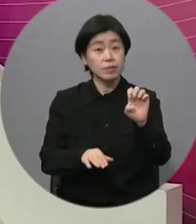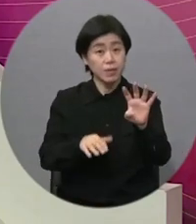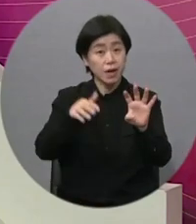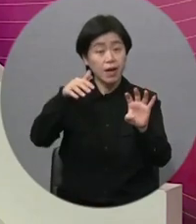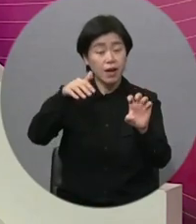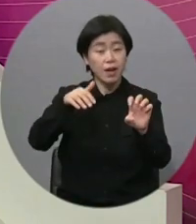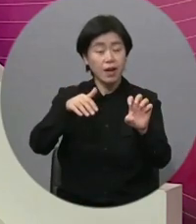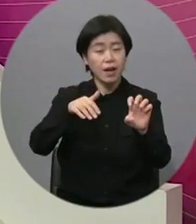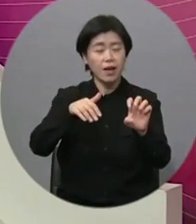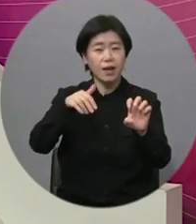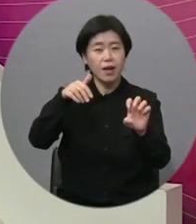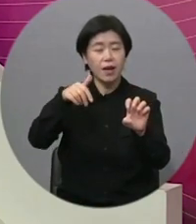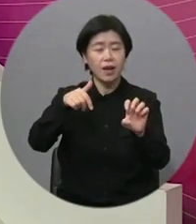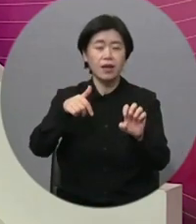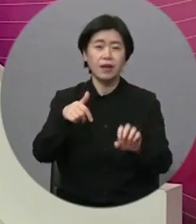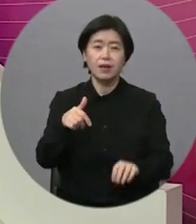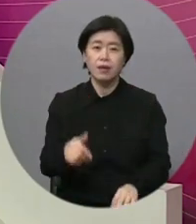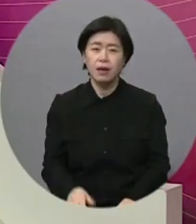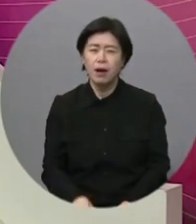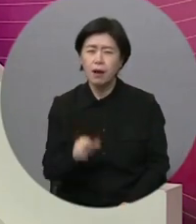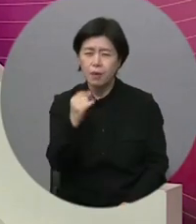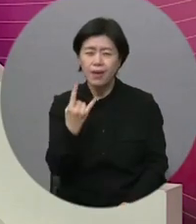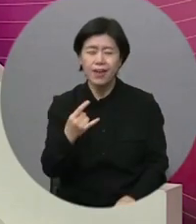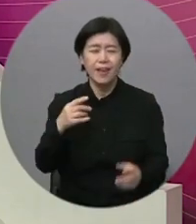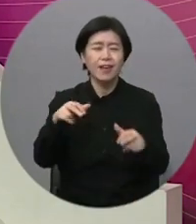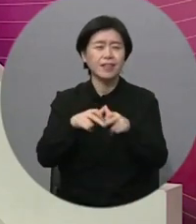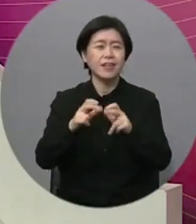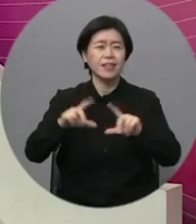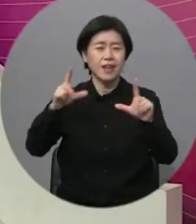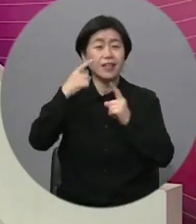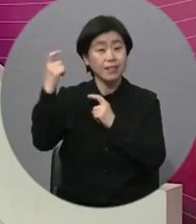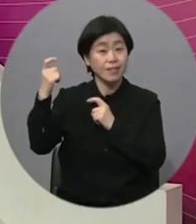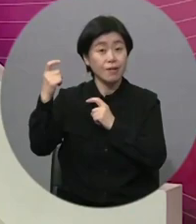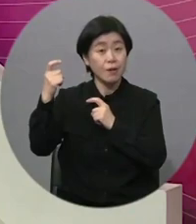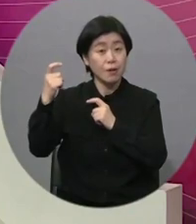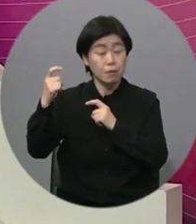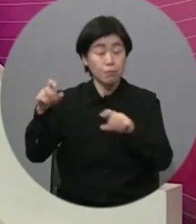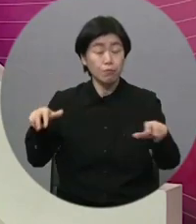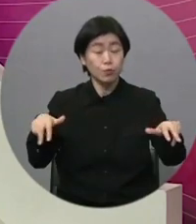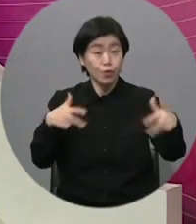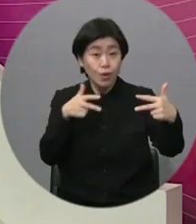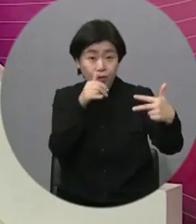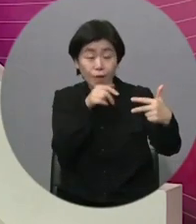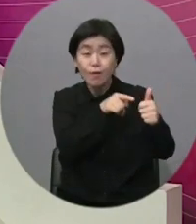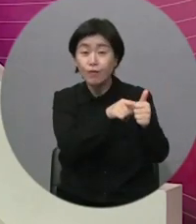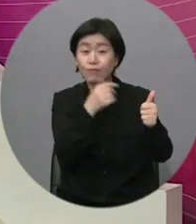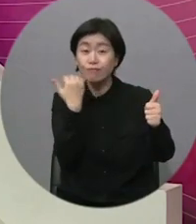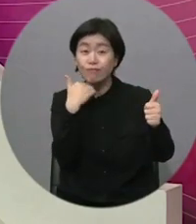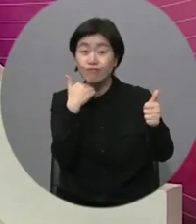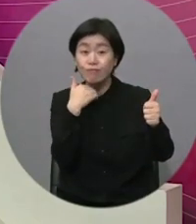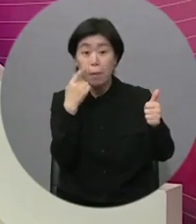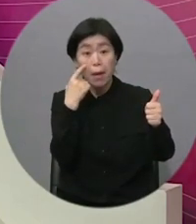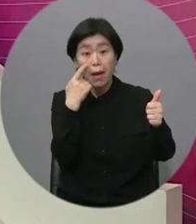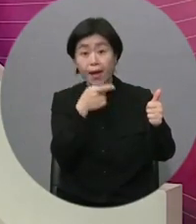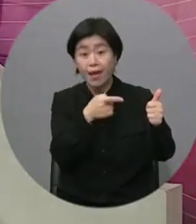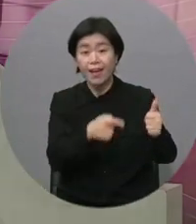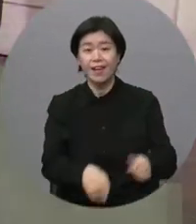장애인날 축하한다고 이렇게 또 전화를 주셨어요. 자, 여보세요. 안녕하세요.